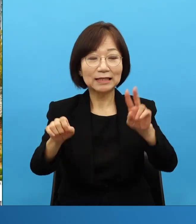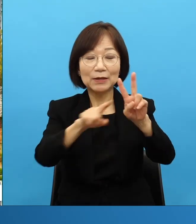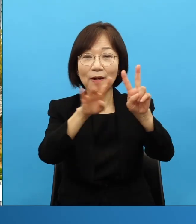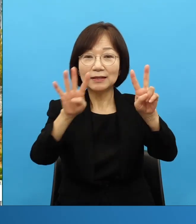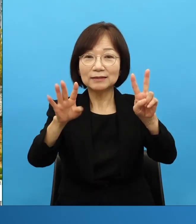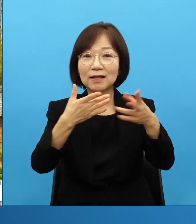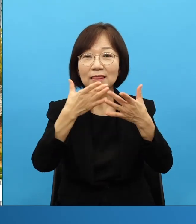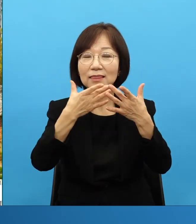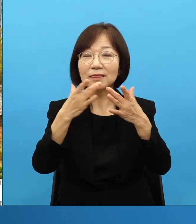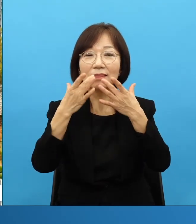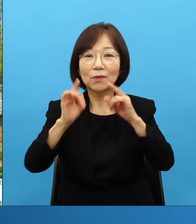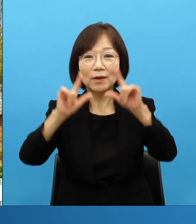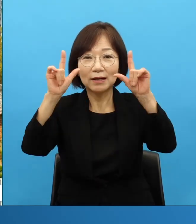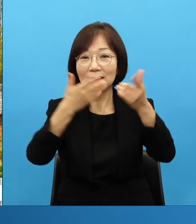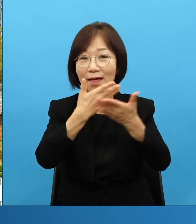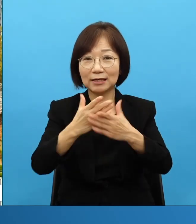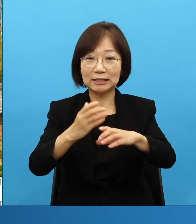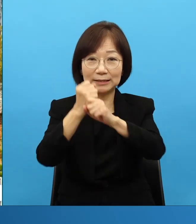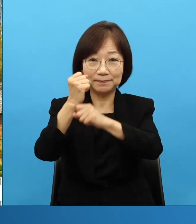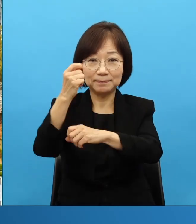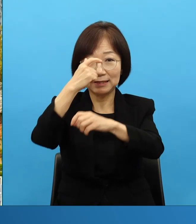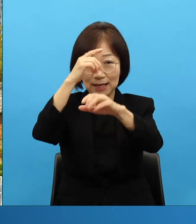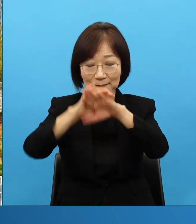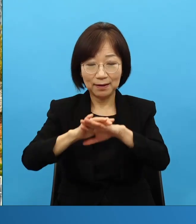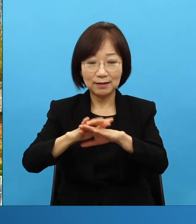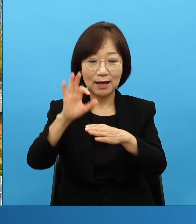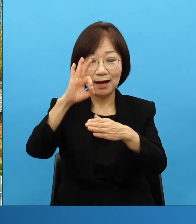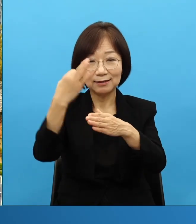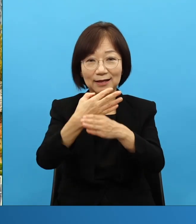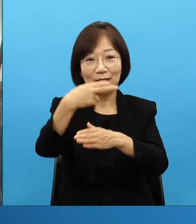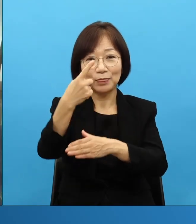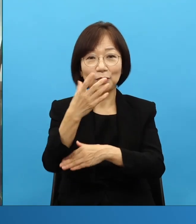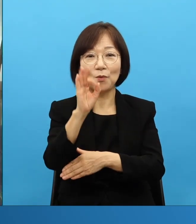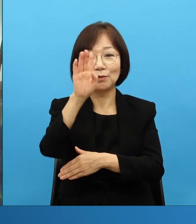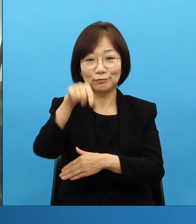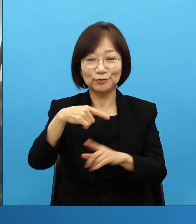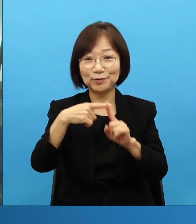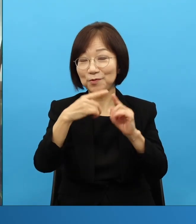토요 핵심 예배는 안양 동부교회에서 열립니다.